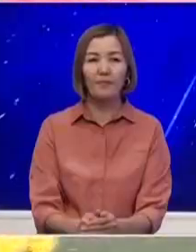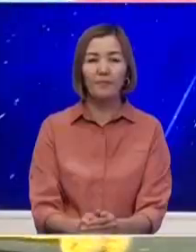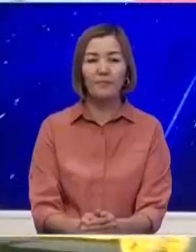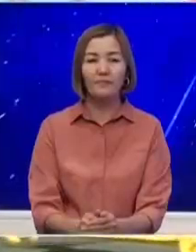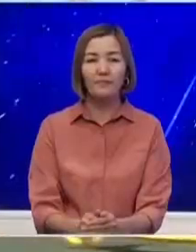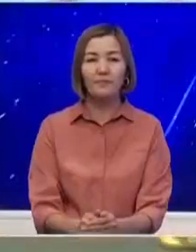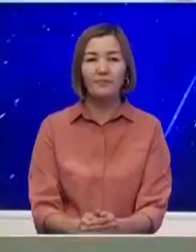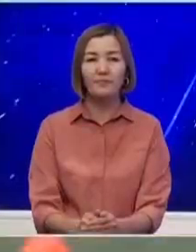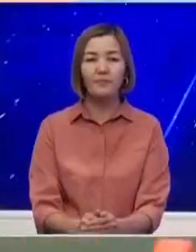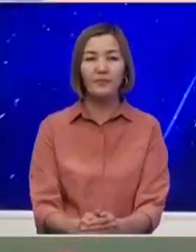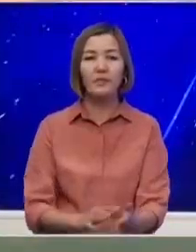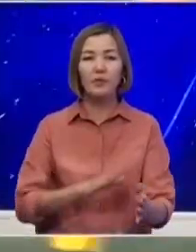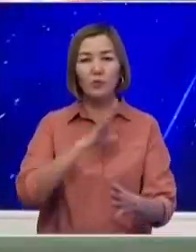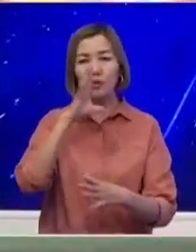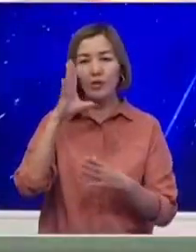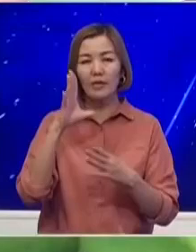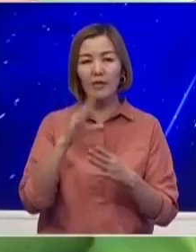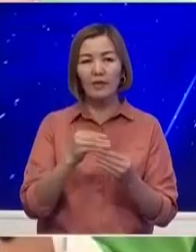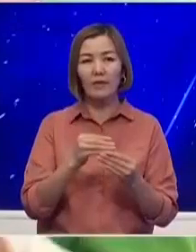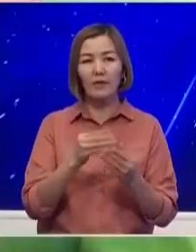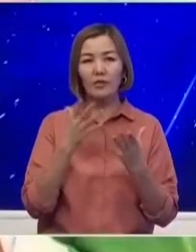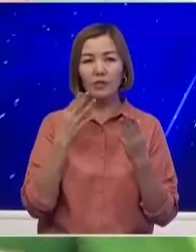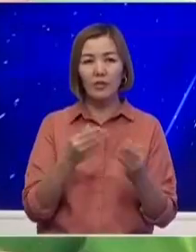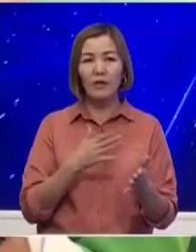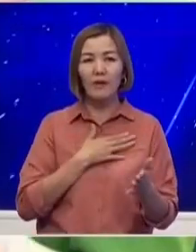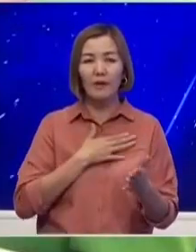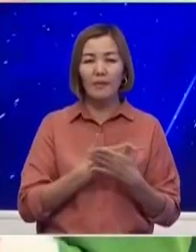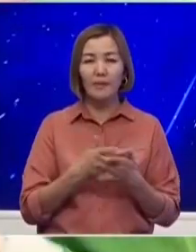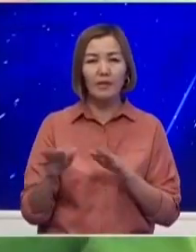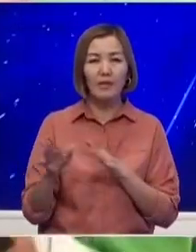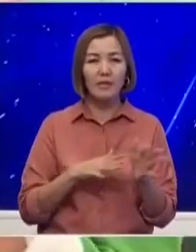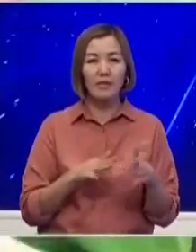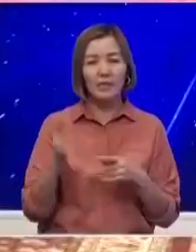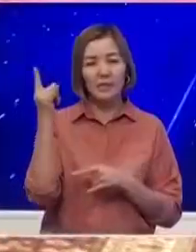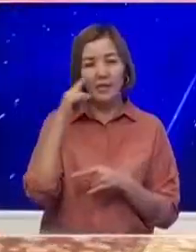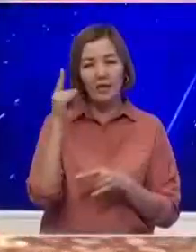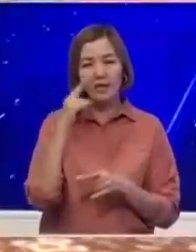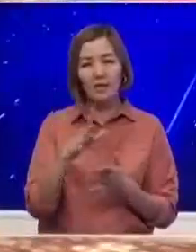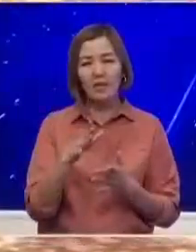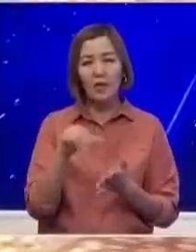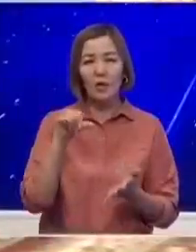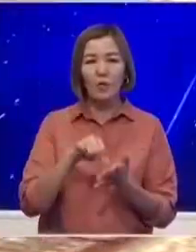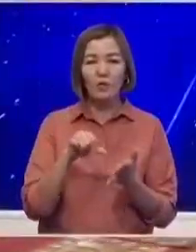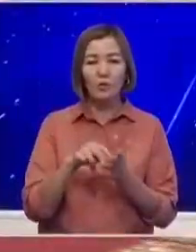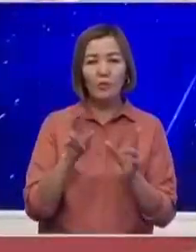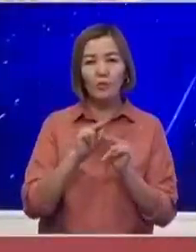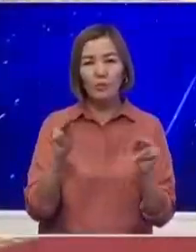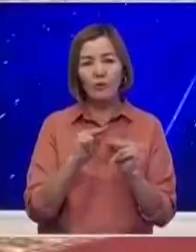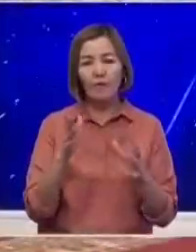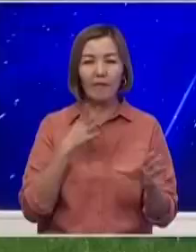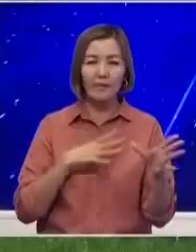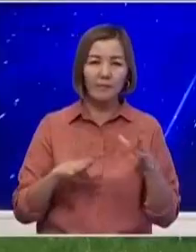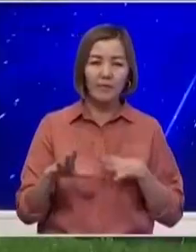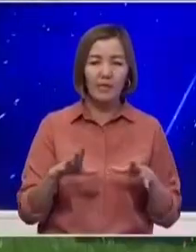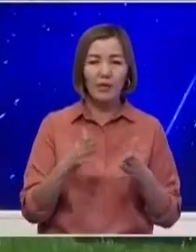В течение всего дня ребятня с большим удовольствием перевоплощалась в персонажей сказок, а также участвовала в инсценировке